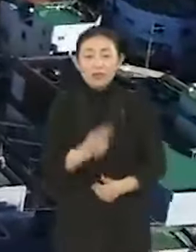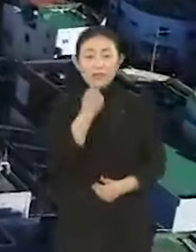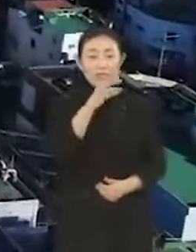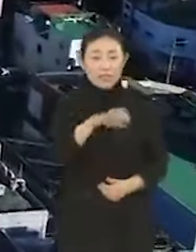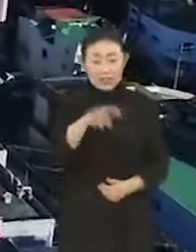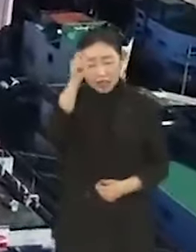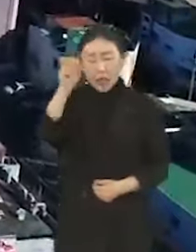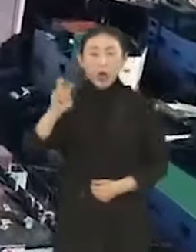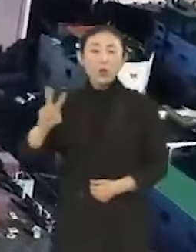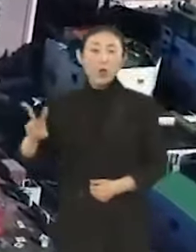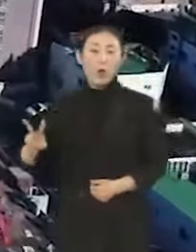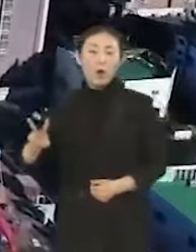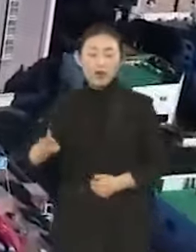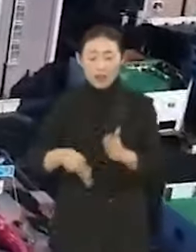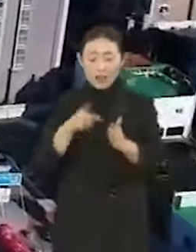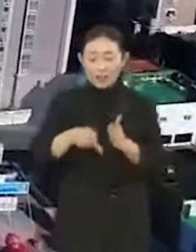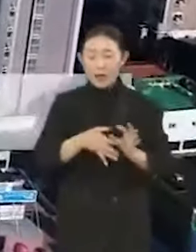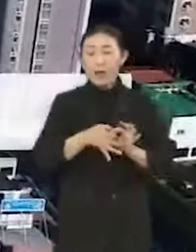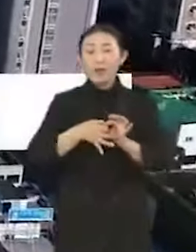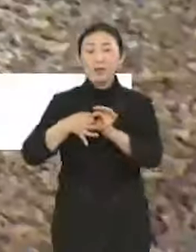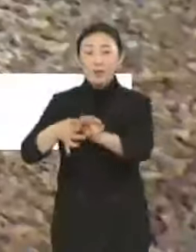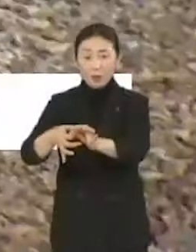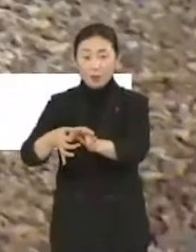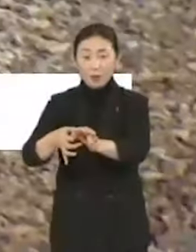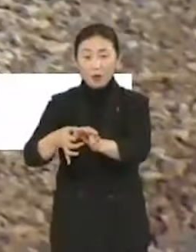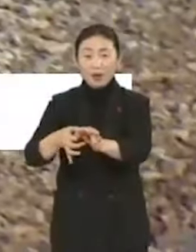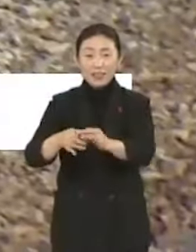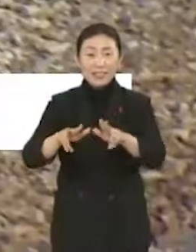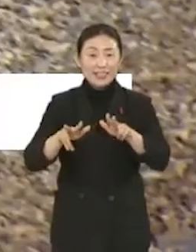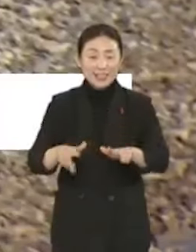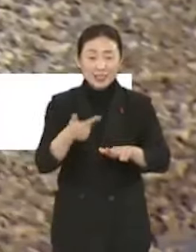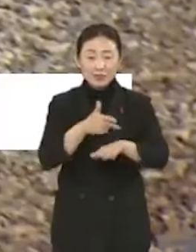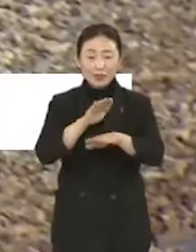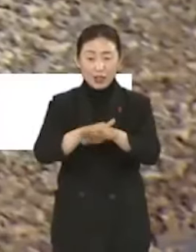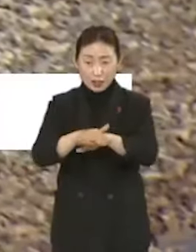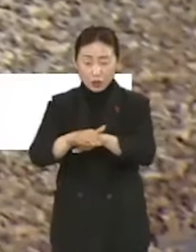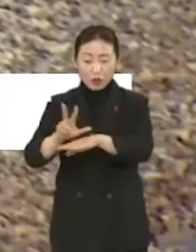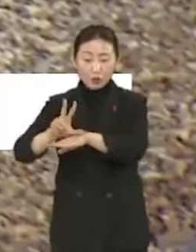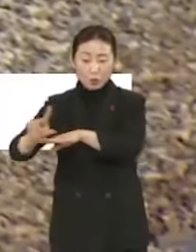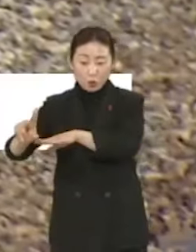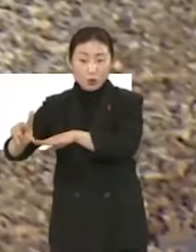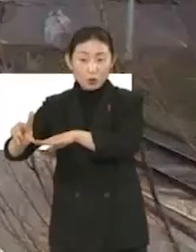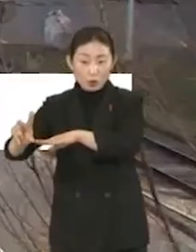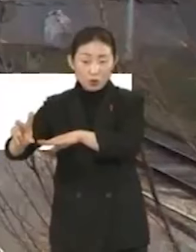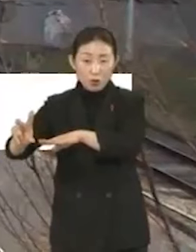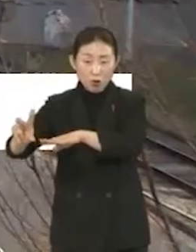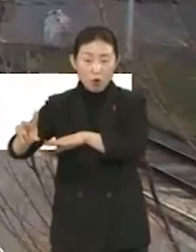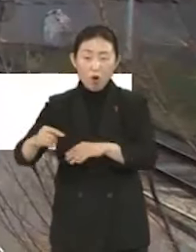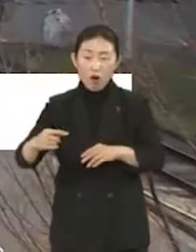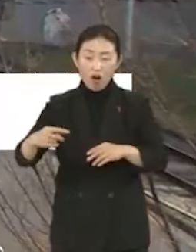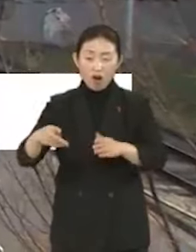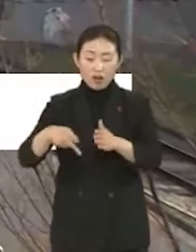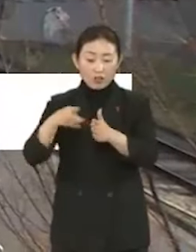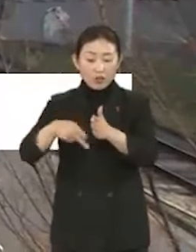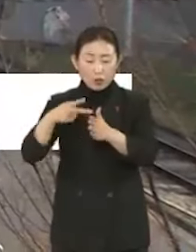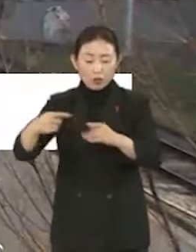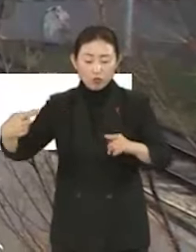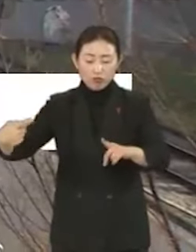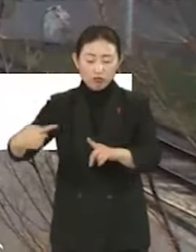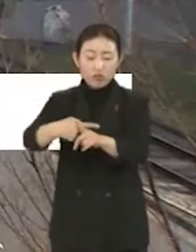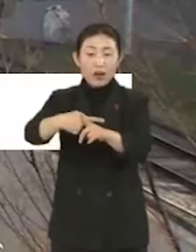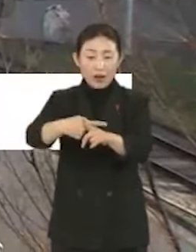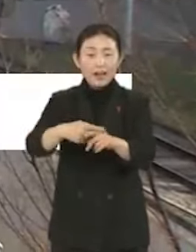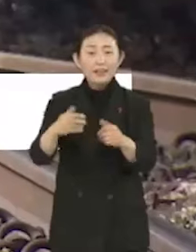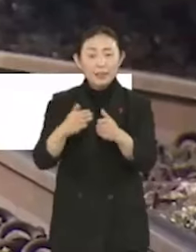신탄진에서 계룡까지 충청권 광역철도 1단계 사업은 현재 대전도시철도 2호선 트램과 일부 구간이 중복돼 수위